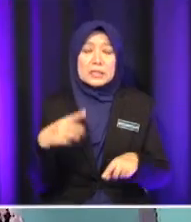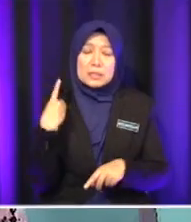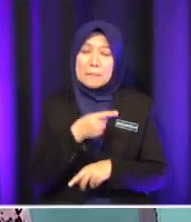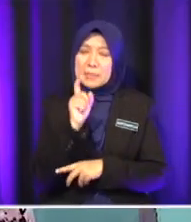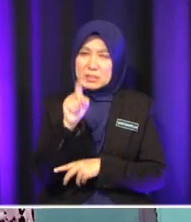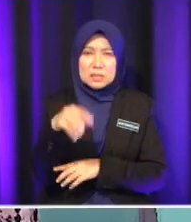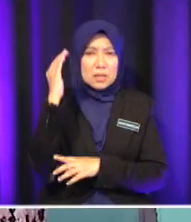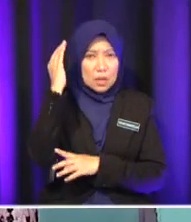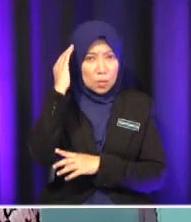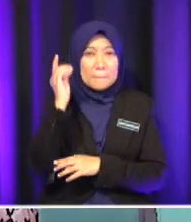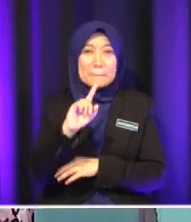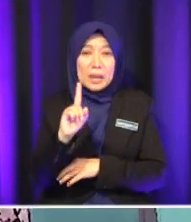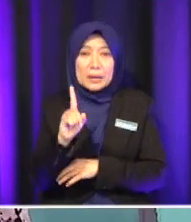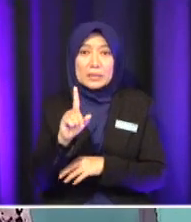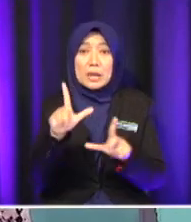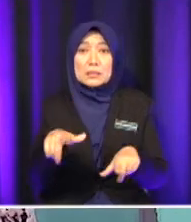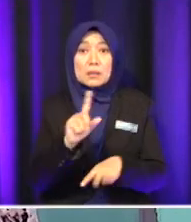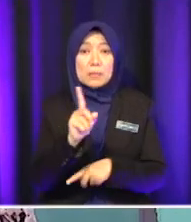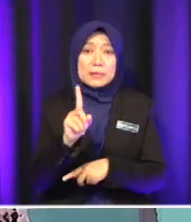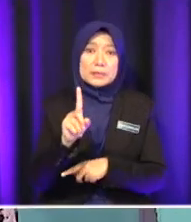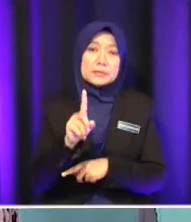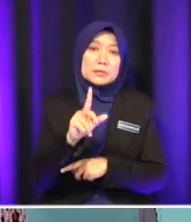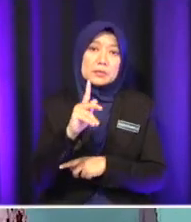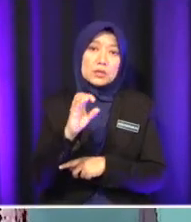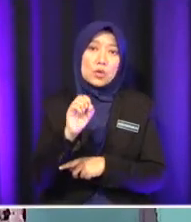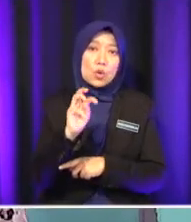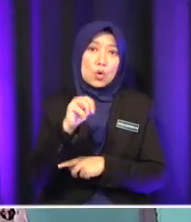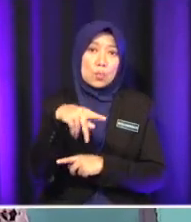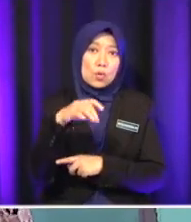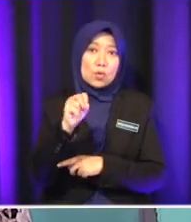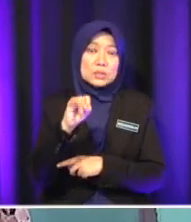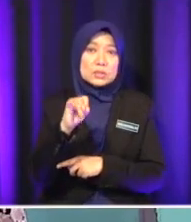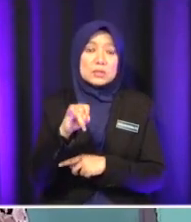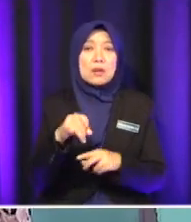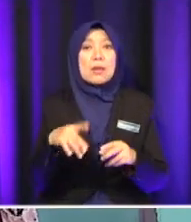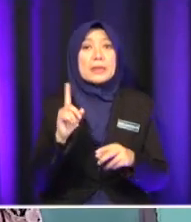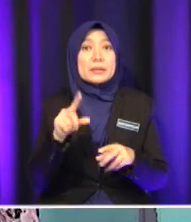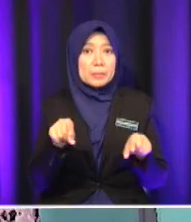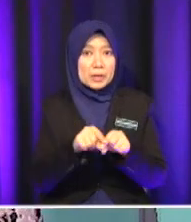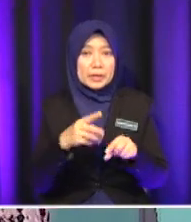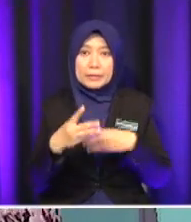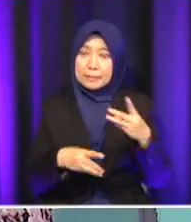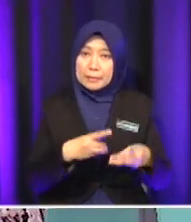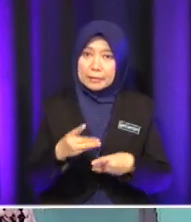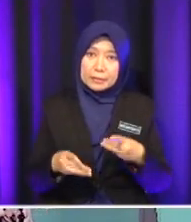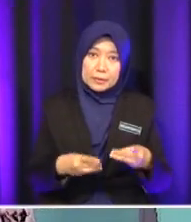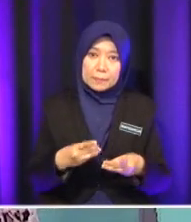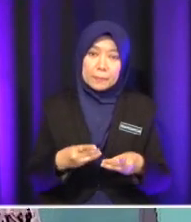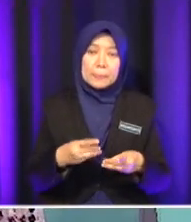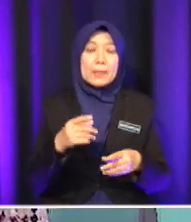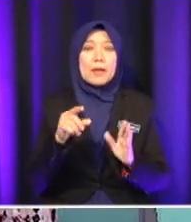setiap komposisi itu kita nak Letakkan sama aja dia timbangan dagangan ke dalam imbangan